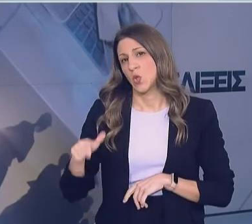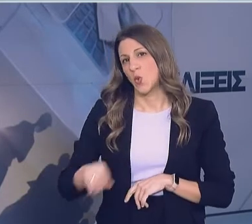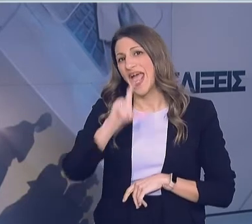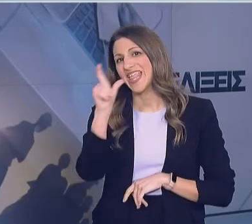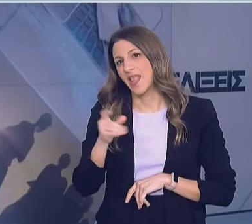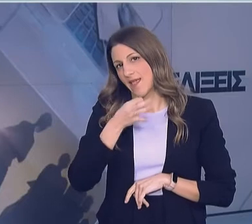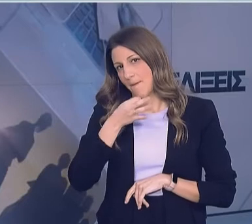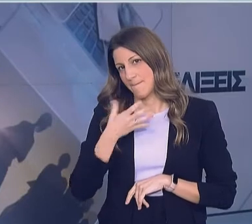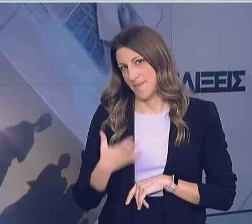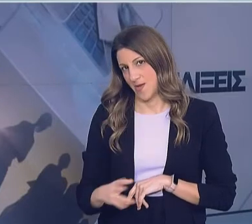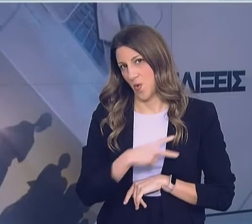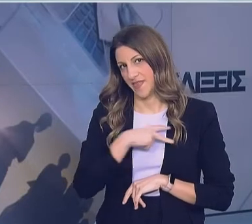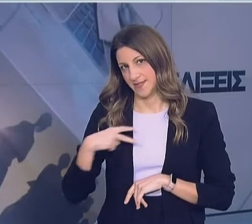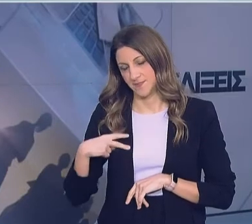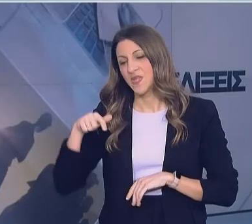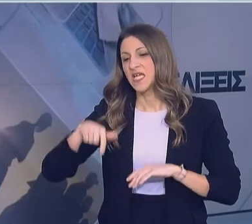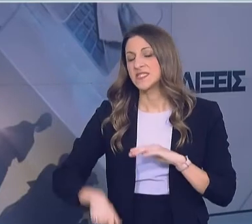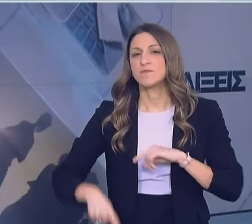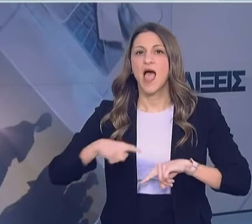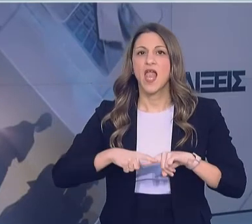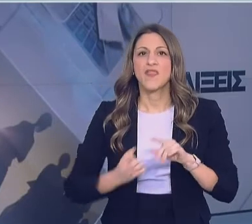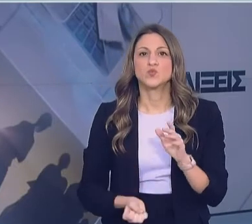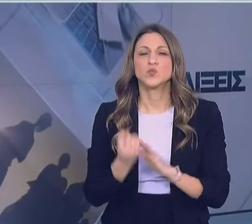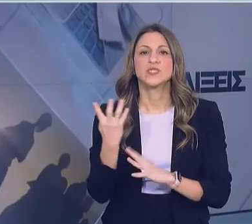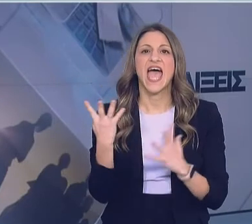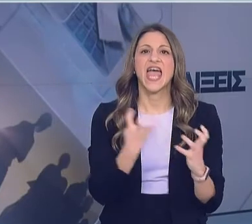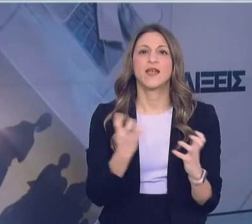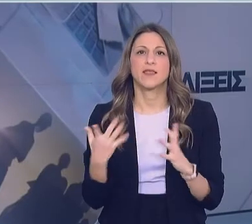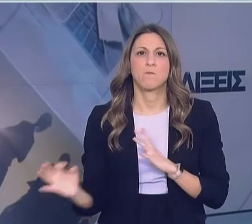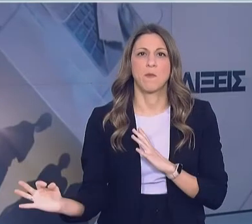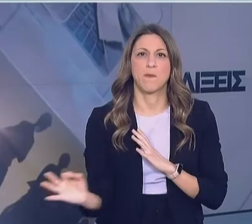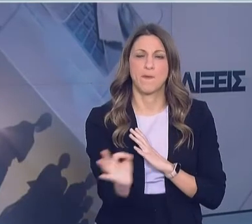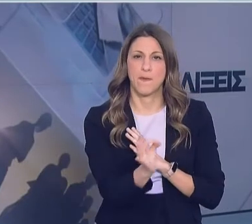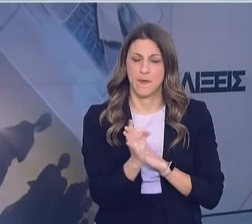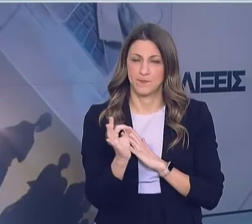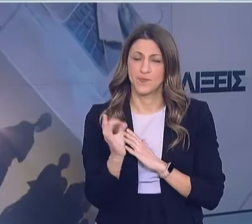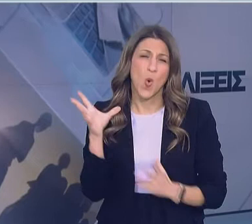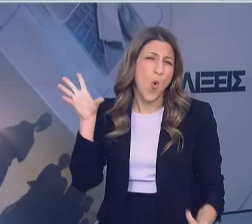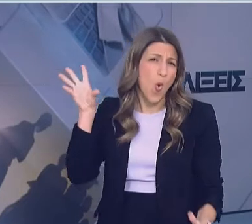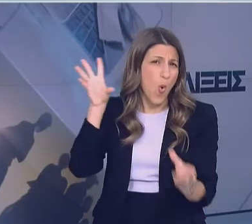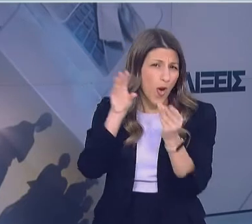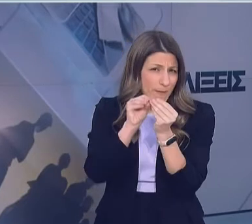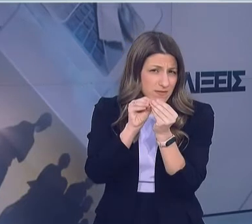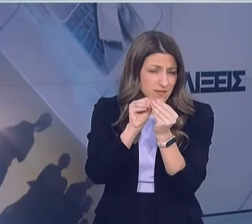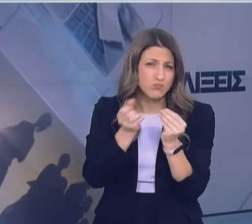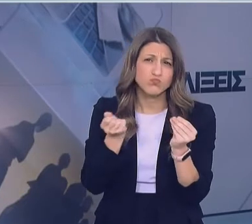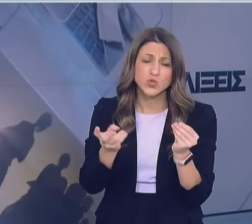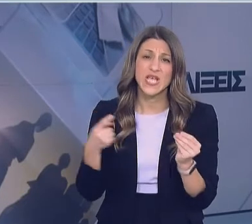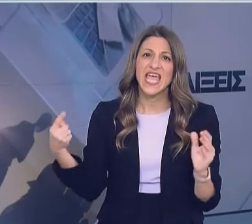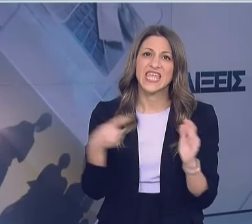Σήμερα ανακοινώνουμε 99 κρούσματα του νέου ιού στη χώρα. Ο συνολικός αριθμός των κρουσμάτων